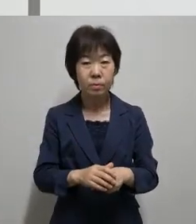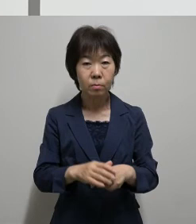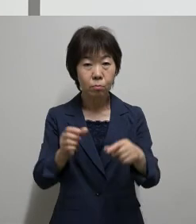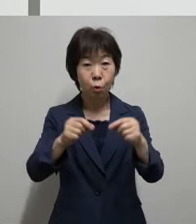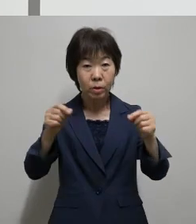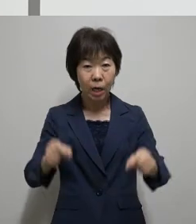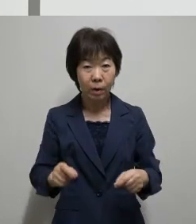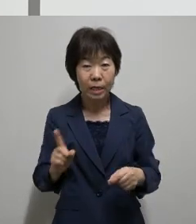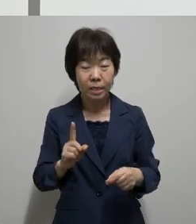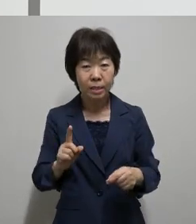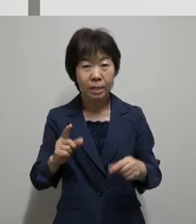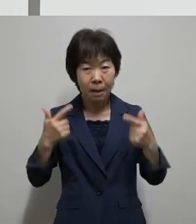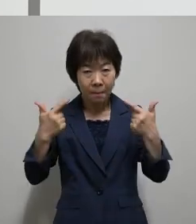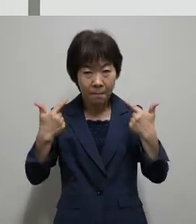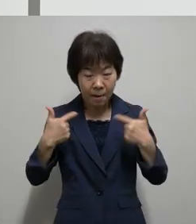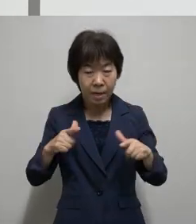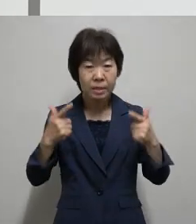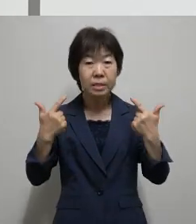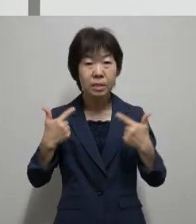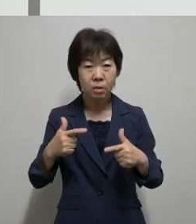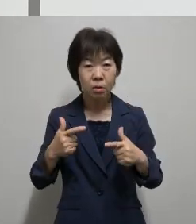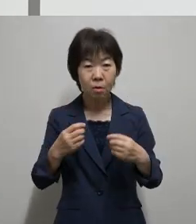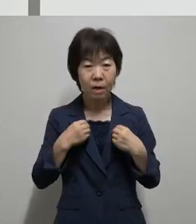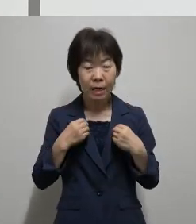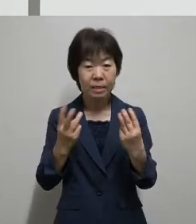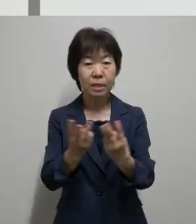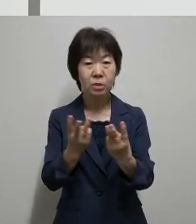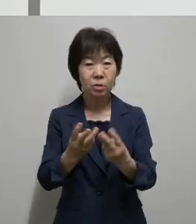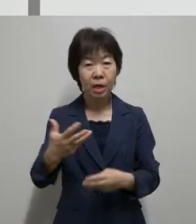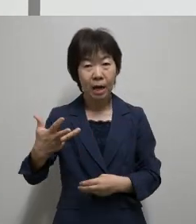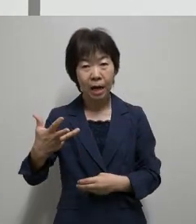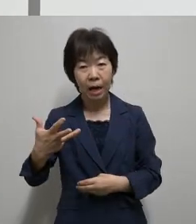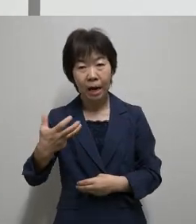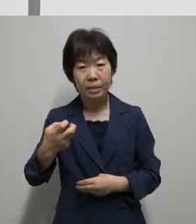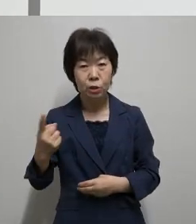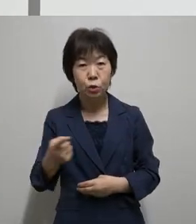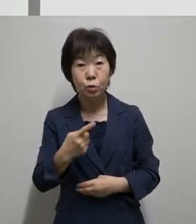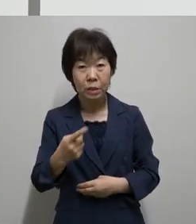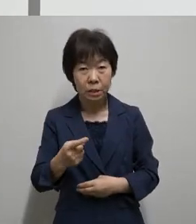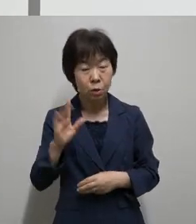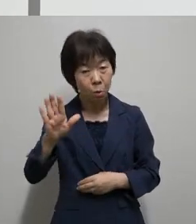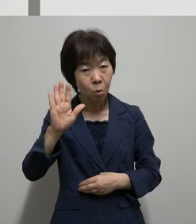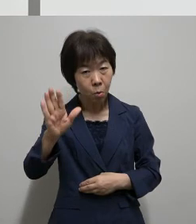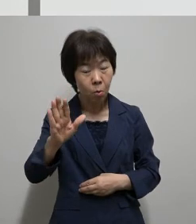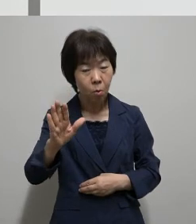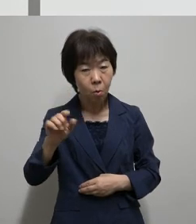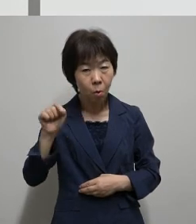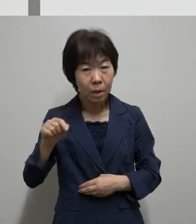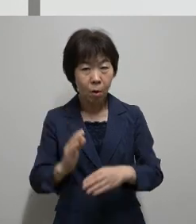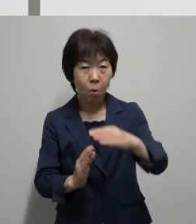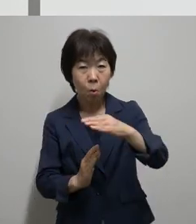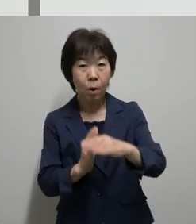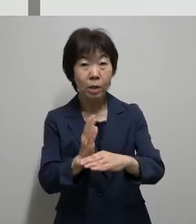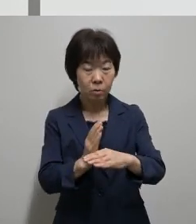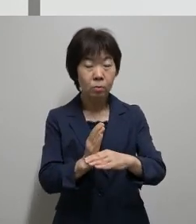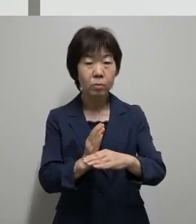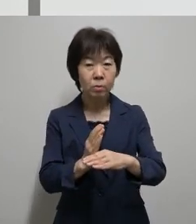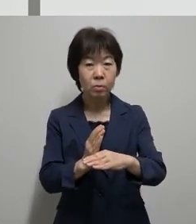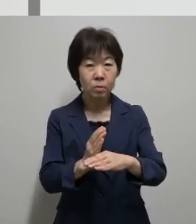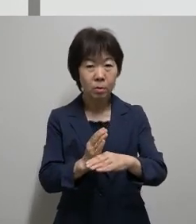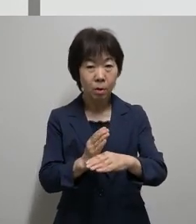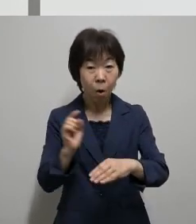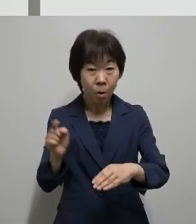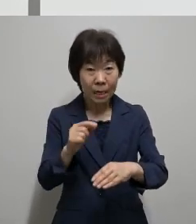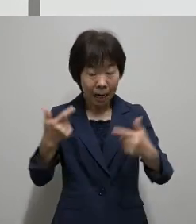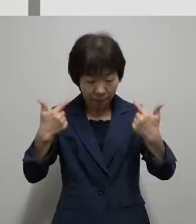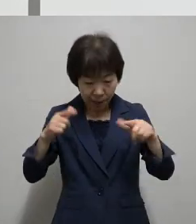ただ問題は日々の感染者の数が80人あるいは今後さらにこれを超えてくるこれがさ